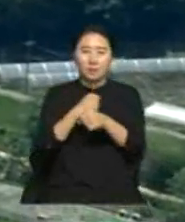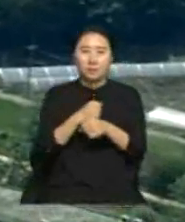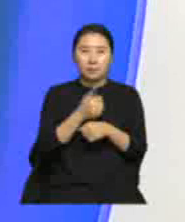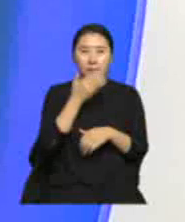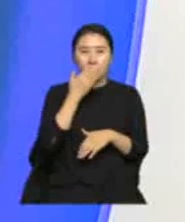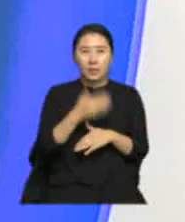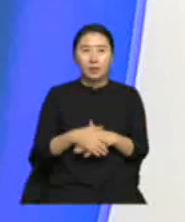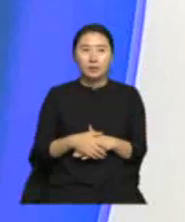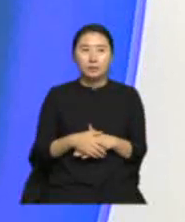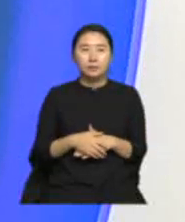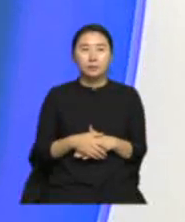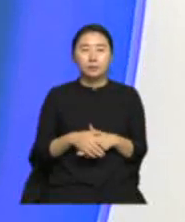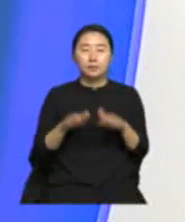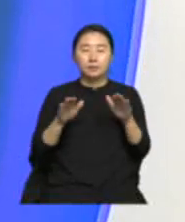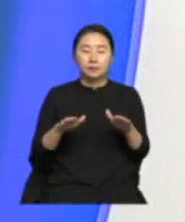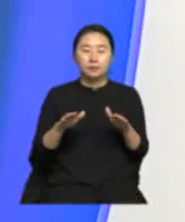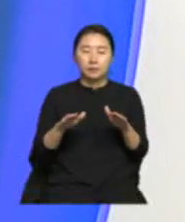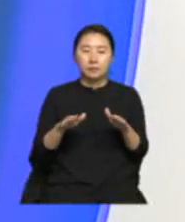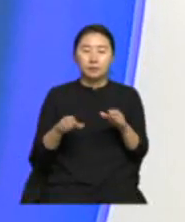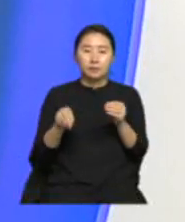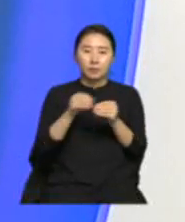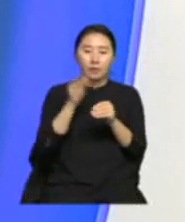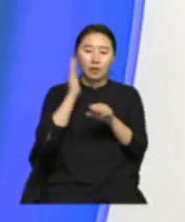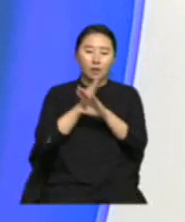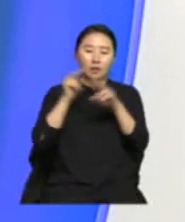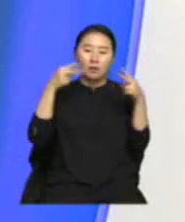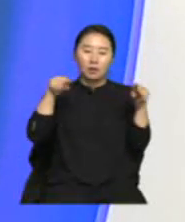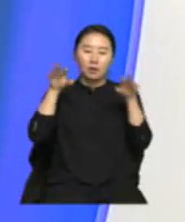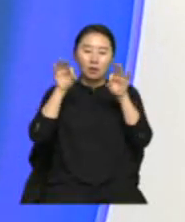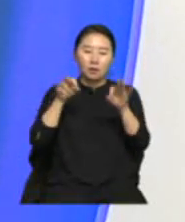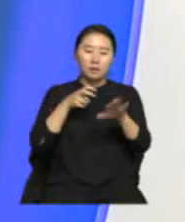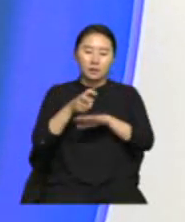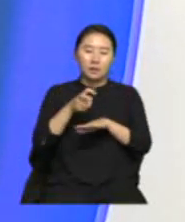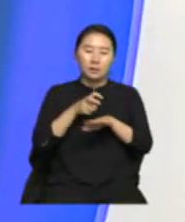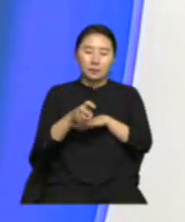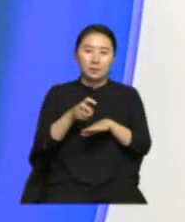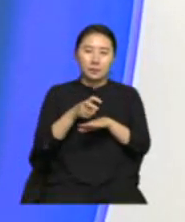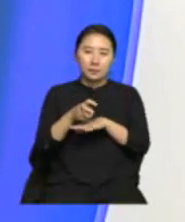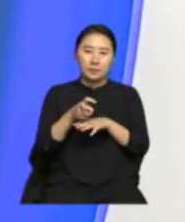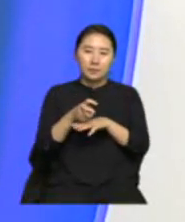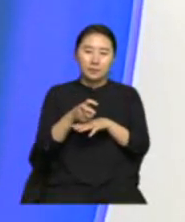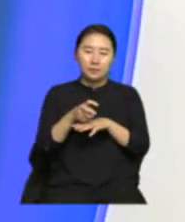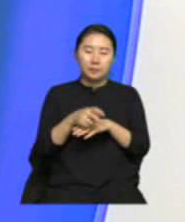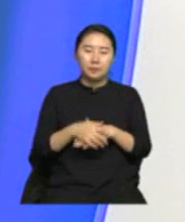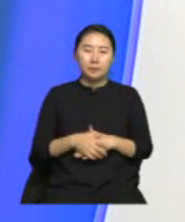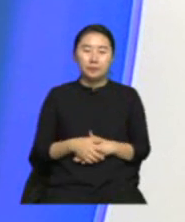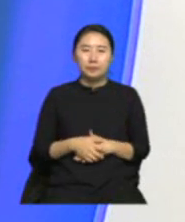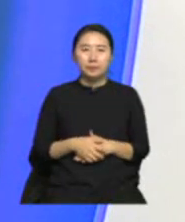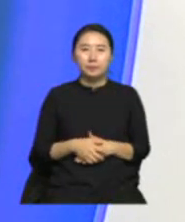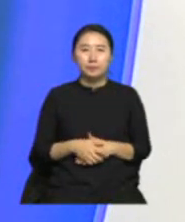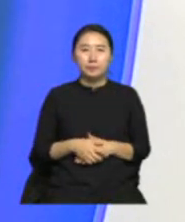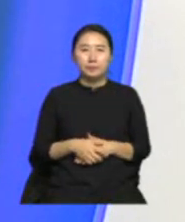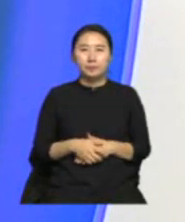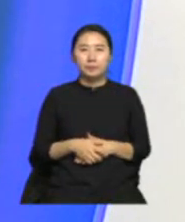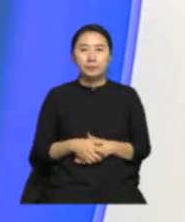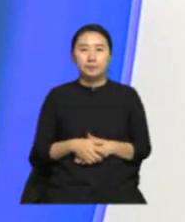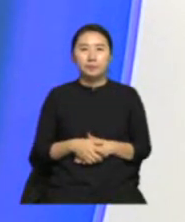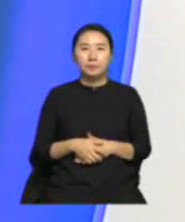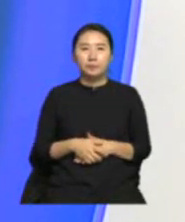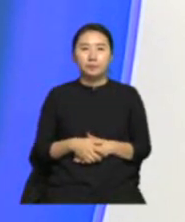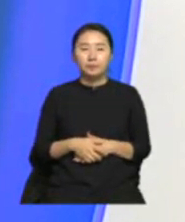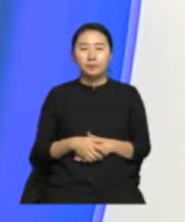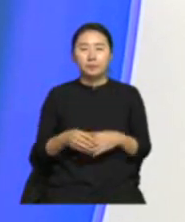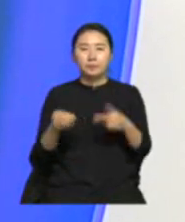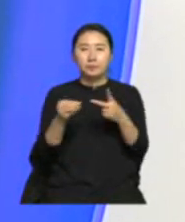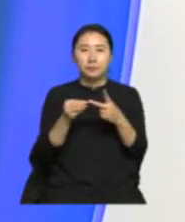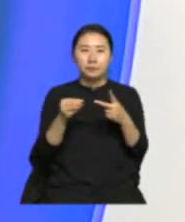합니다. 이번 추석에는 하늘에서 지켜보는 드론 덕분에 얌체 운전이 많이 줄었으면 하는 바람입니다. 두